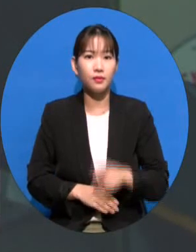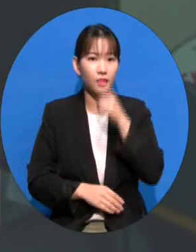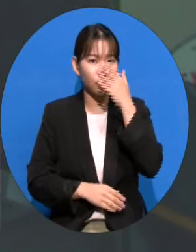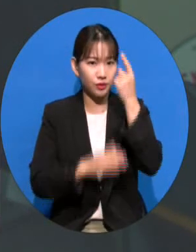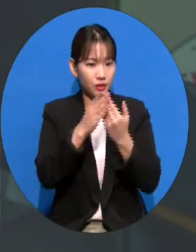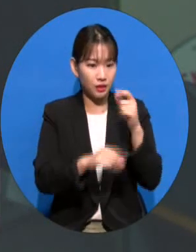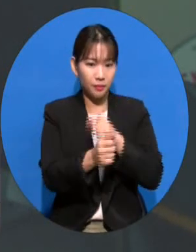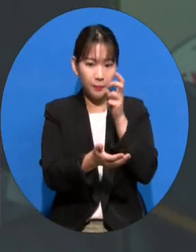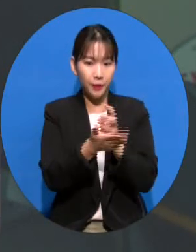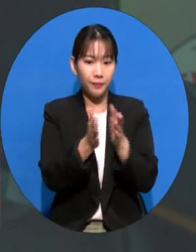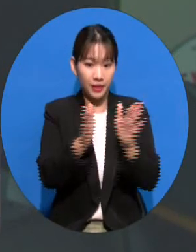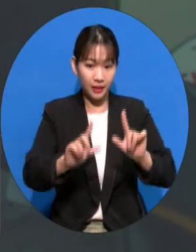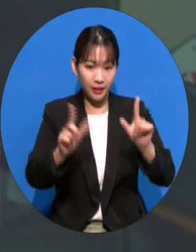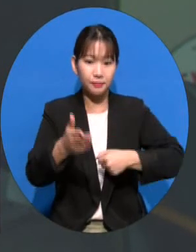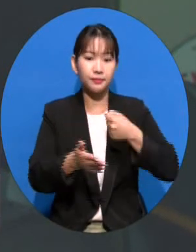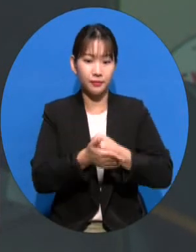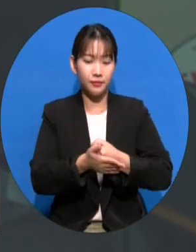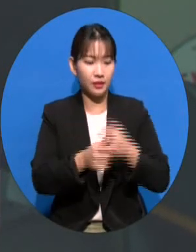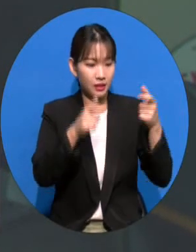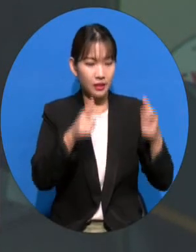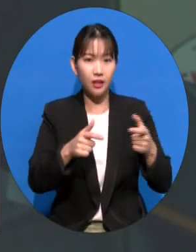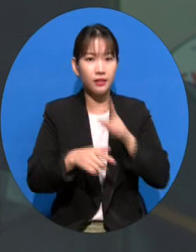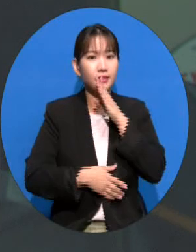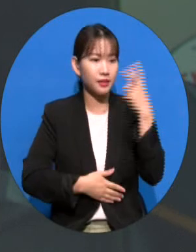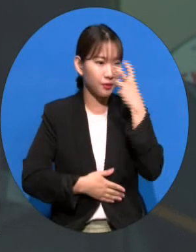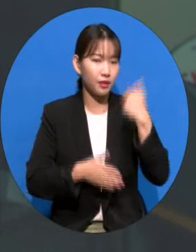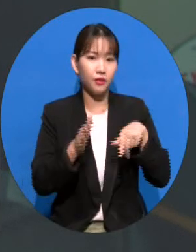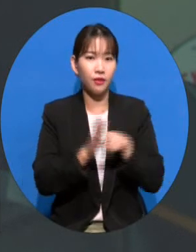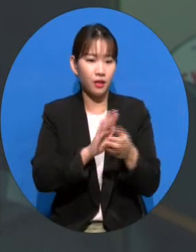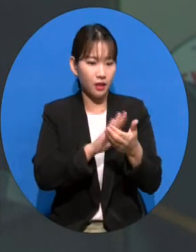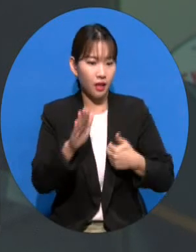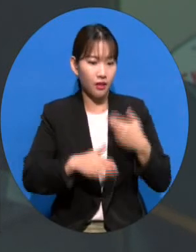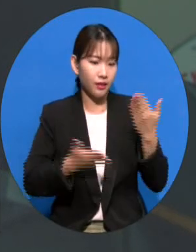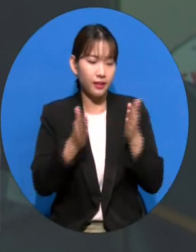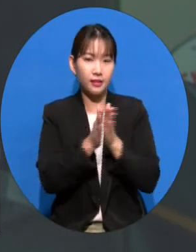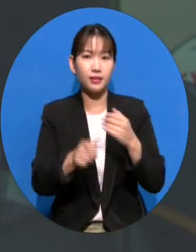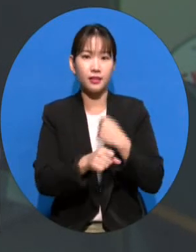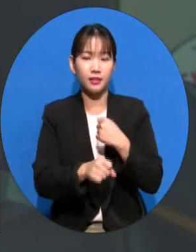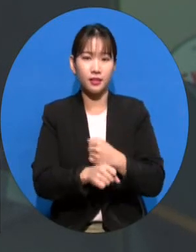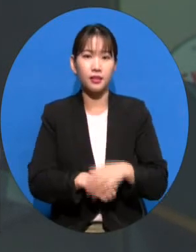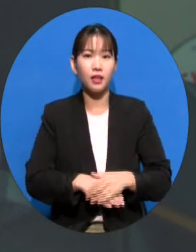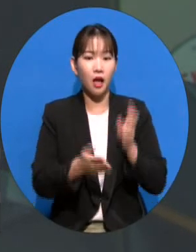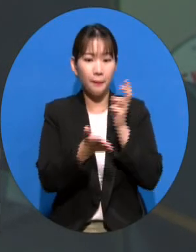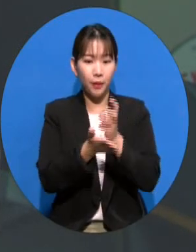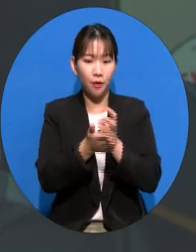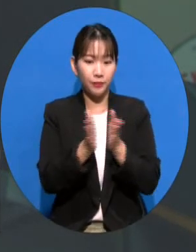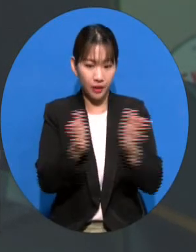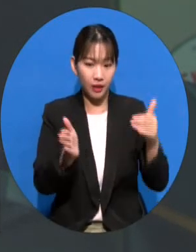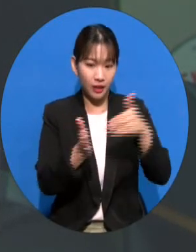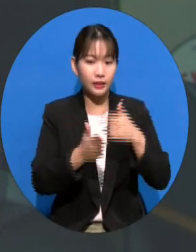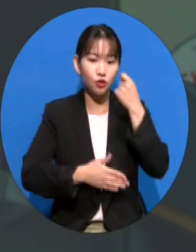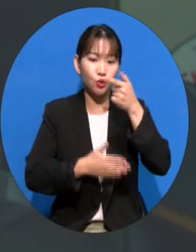여수운 사건 특별법의 시행일이 확정되면서 지자체가 진상조사를 위한 사전 작업에 들어갔습니다. 법 시행까지